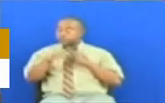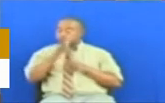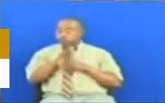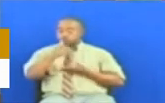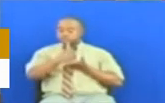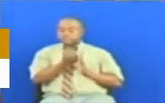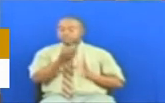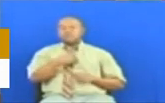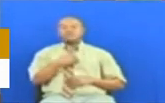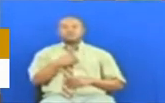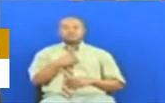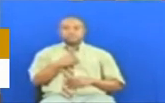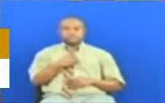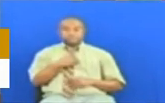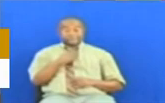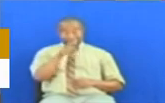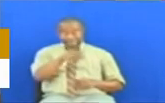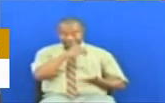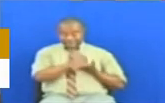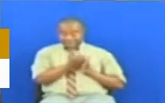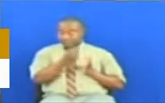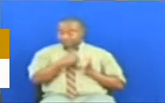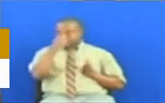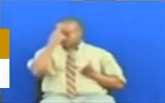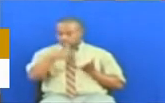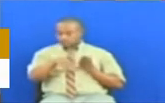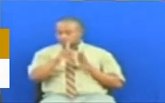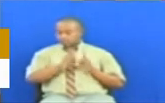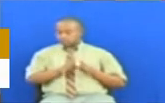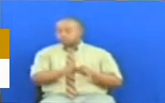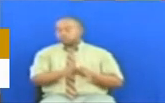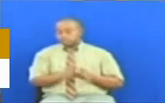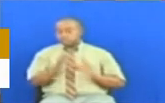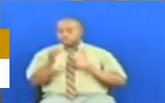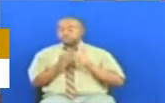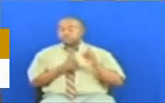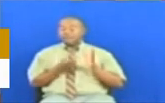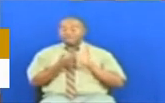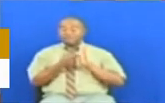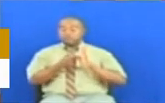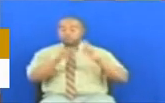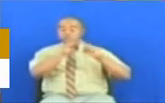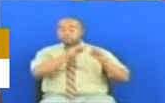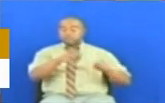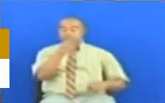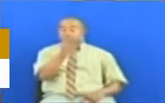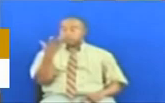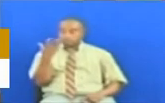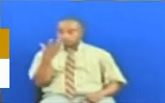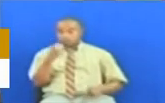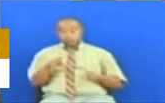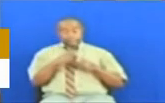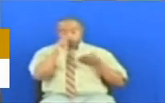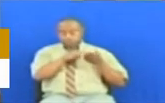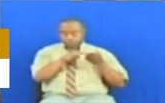hii inakwenda sambamba, sheria hii, ibara ya 45. Lakini ibara ya 47 na